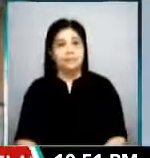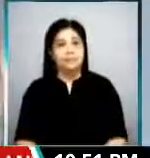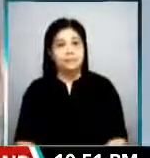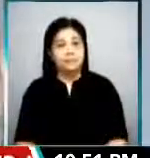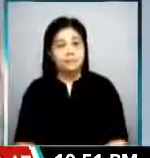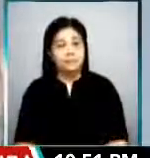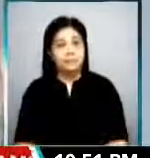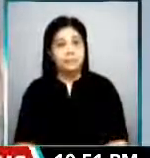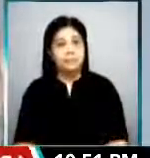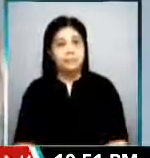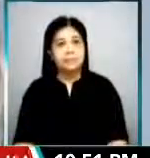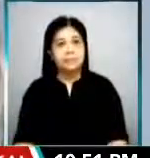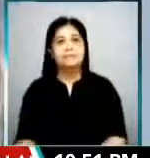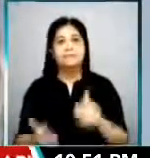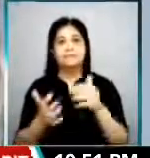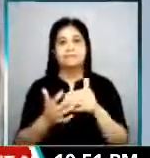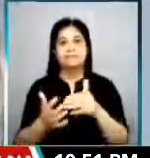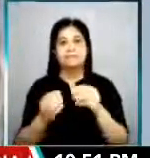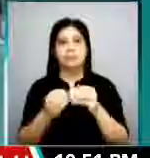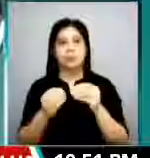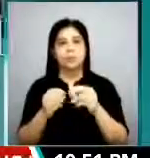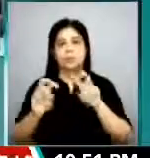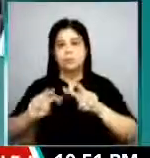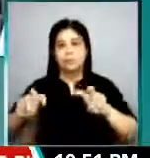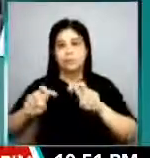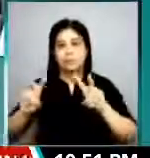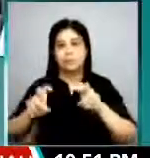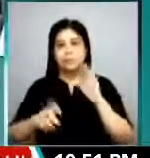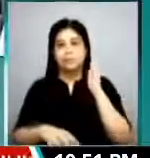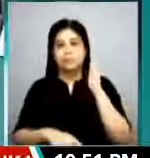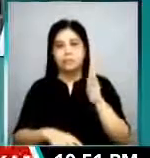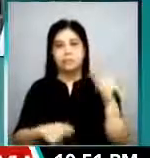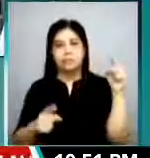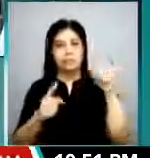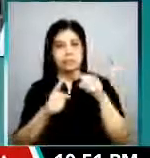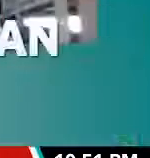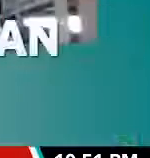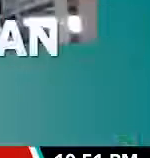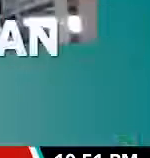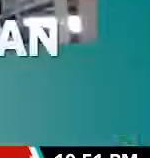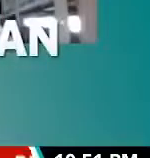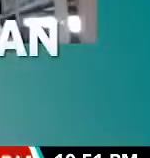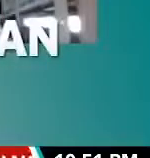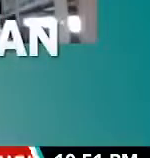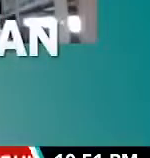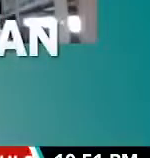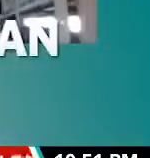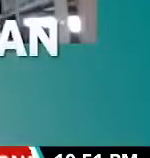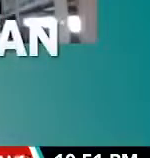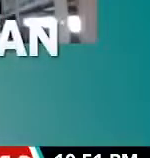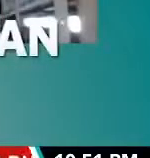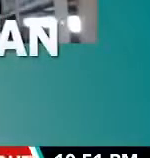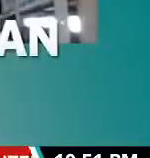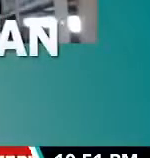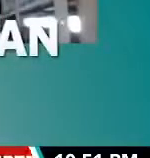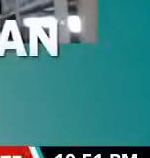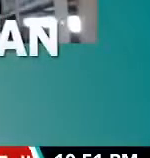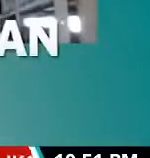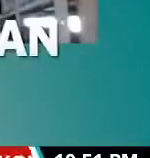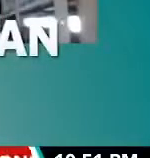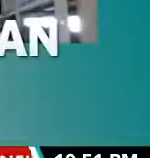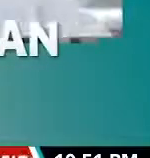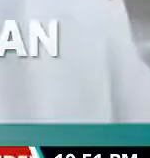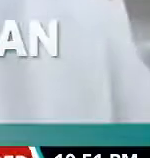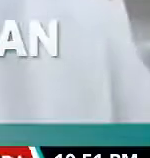is study po yung research for future studies until the time na makapag-develop po talaga ng isang gloves